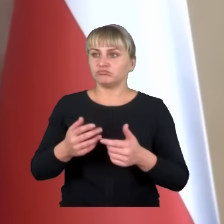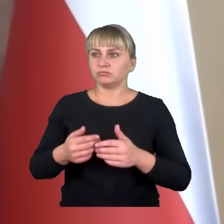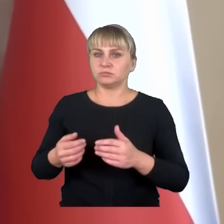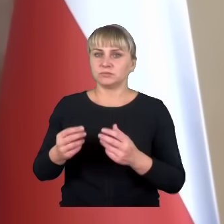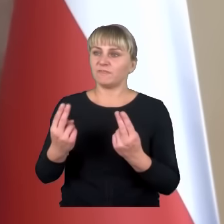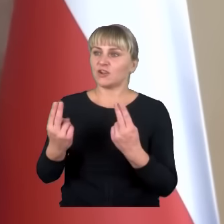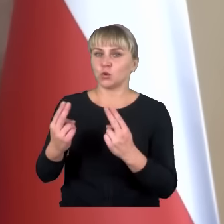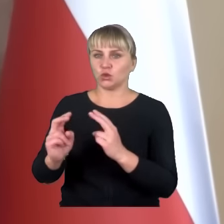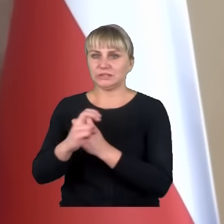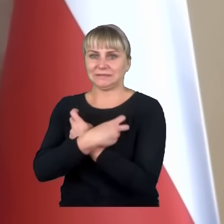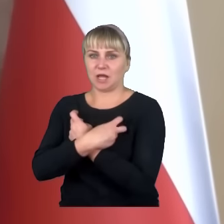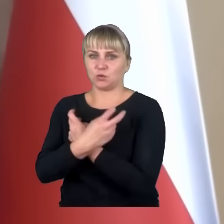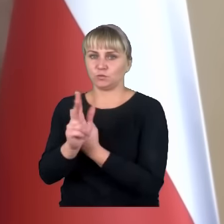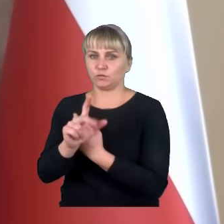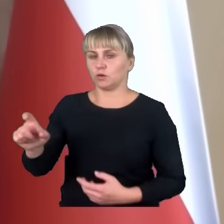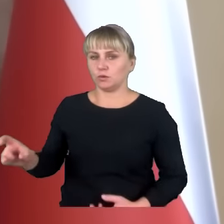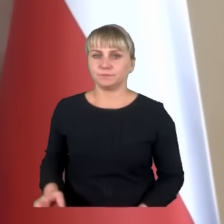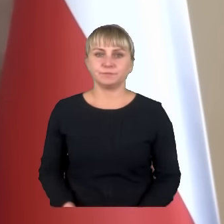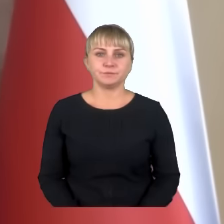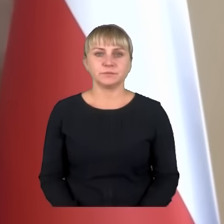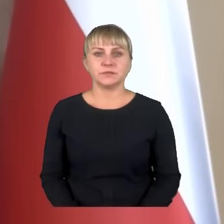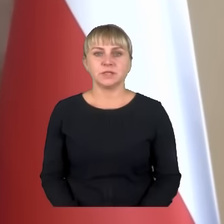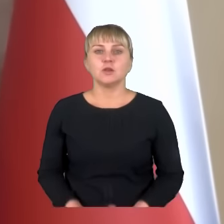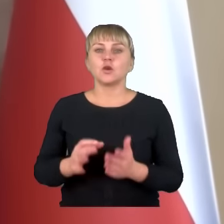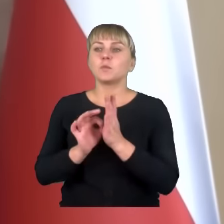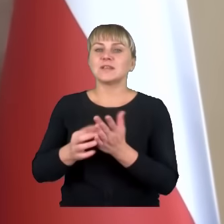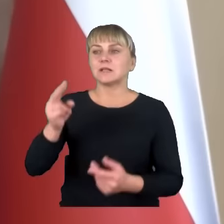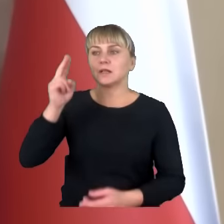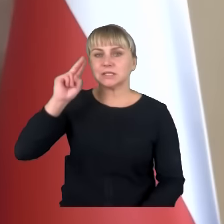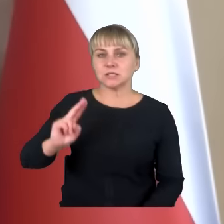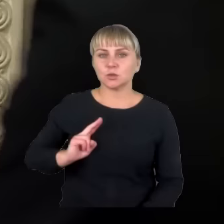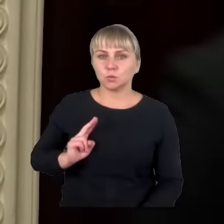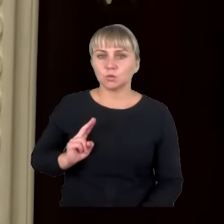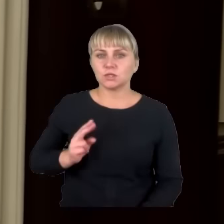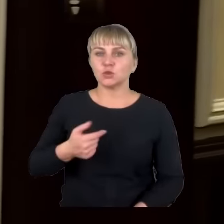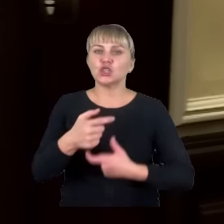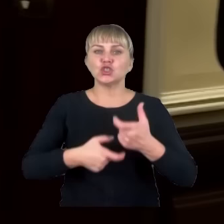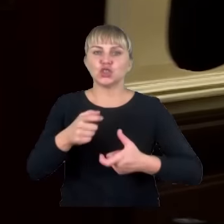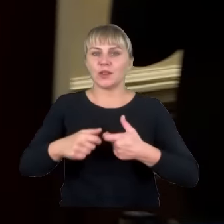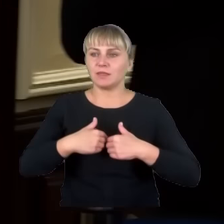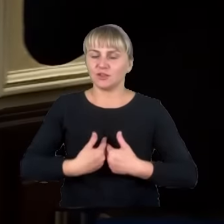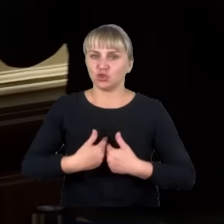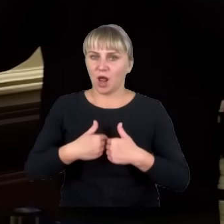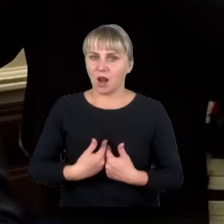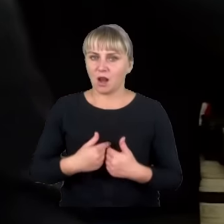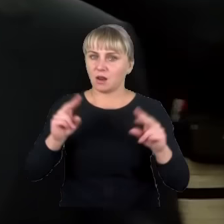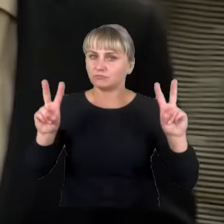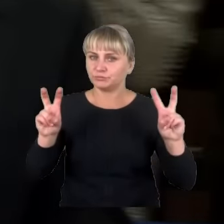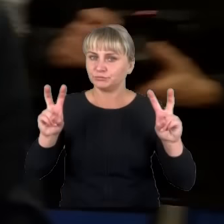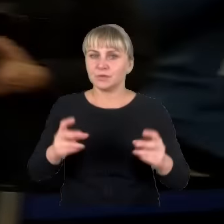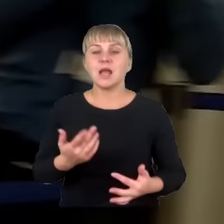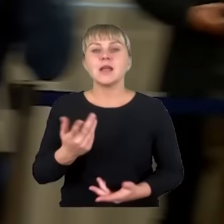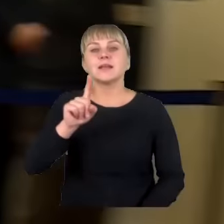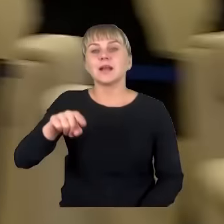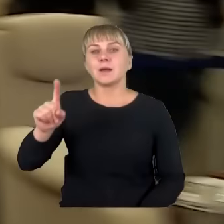w tym przypadku przewidujemy wprowadzenie takiej instytucji, nazwałbym to czynnego żalu. A to wszystko w zaledwie kilka miesięcy po przyjęciu